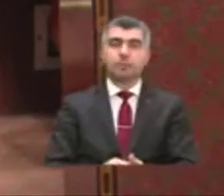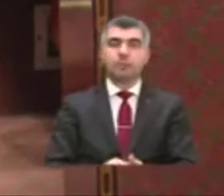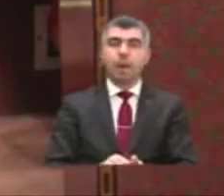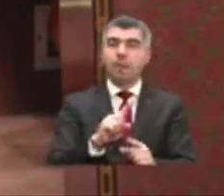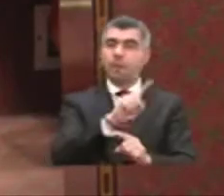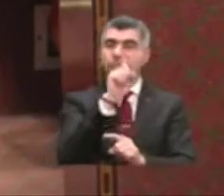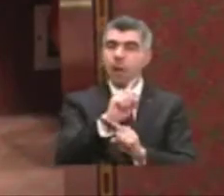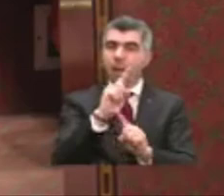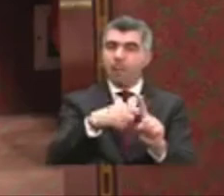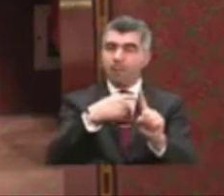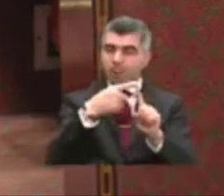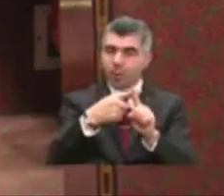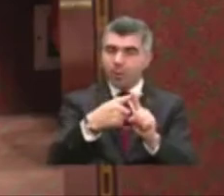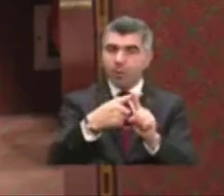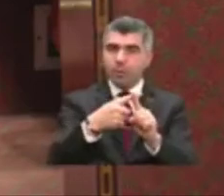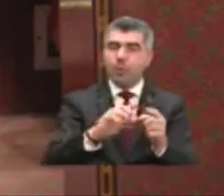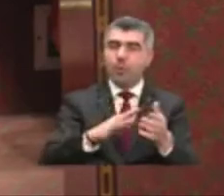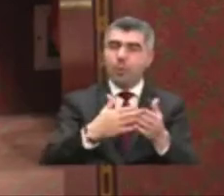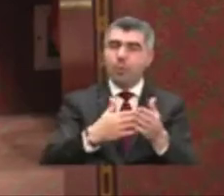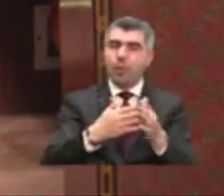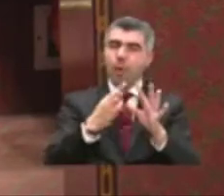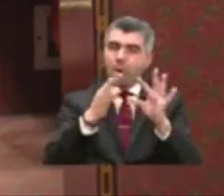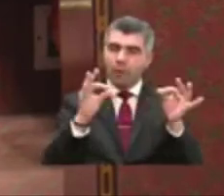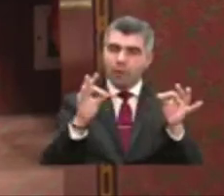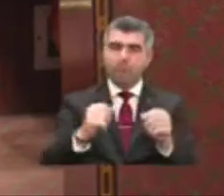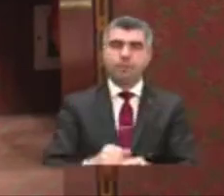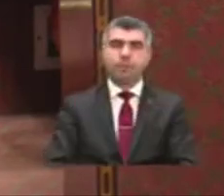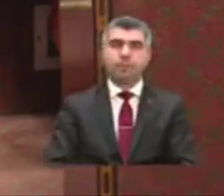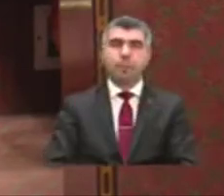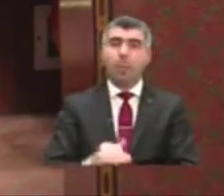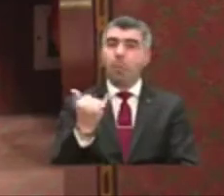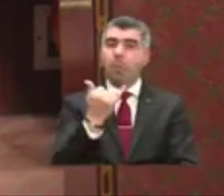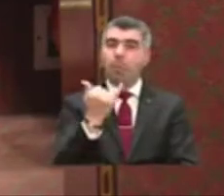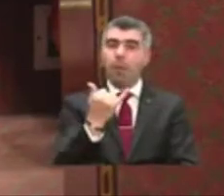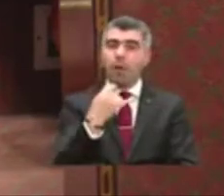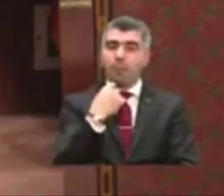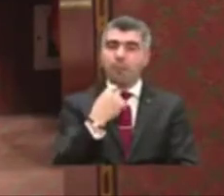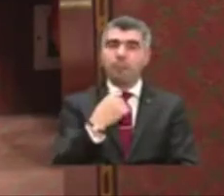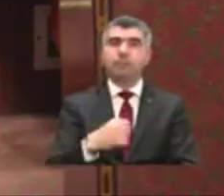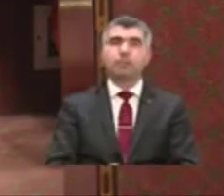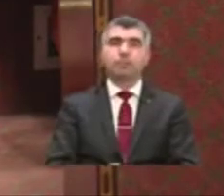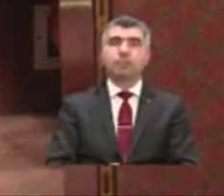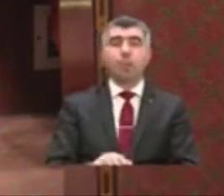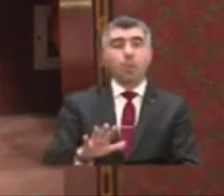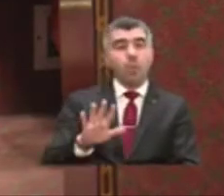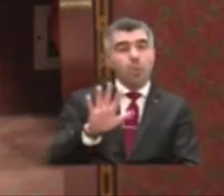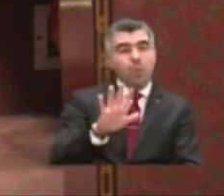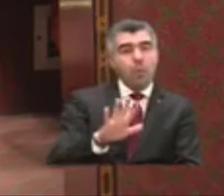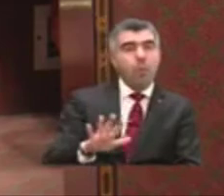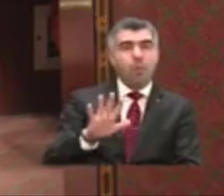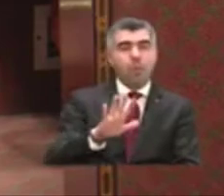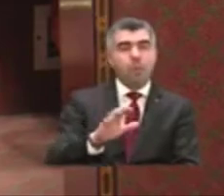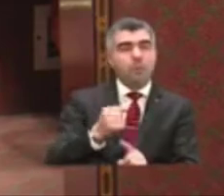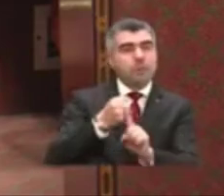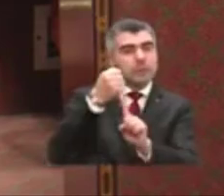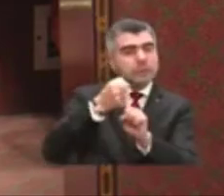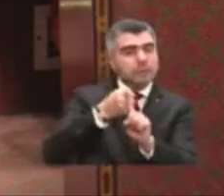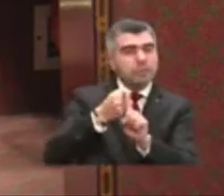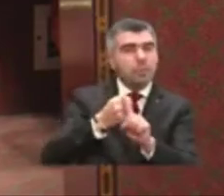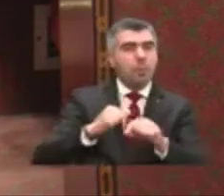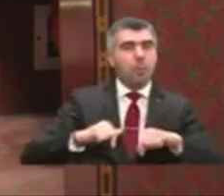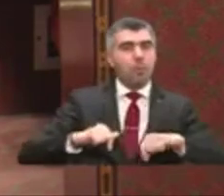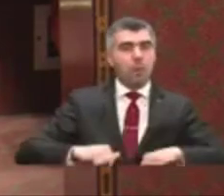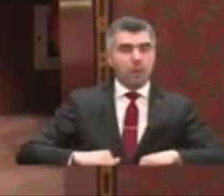التعقيبات والنقاط اللي طرحتيو. انني يمكن ناكد لكم بان من بين الامور اللي تنشتغلوا ليها في اطار